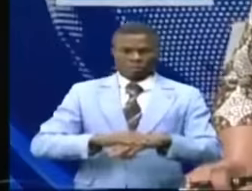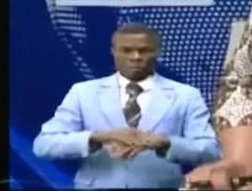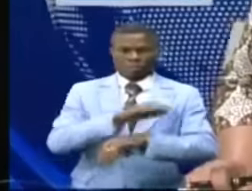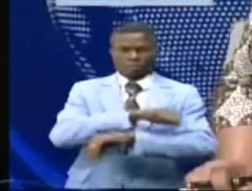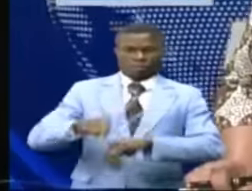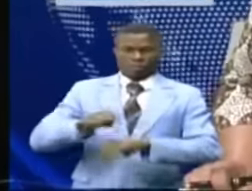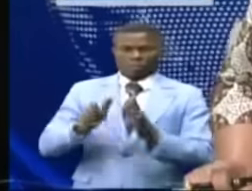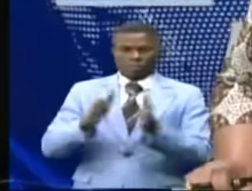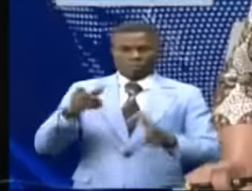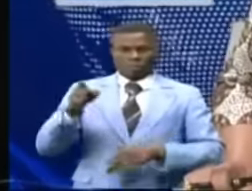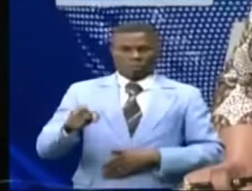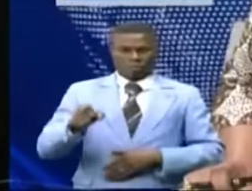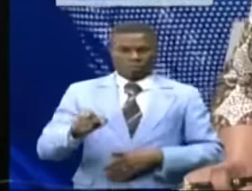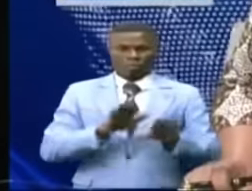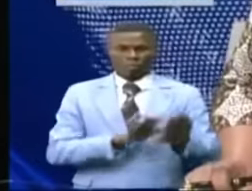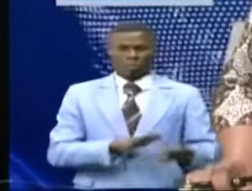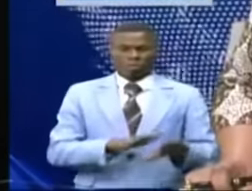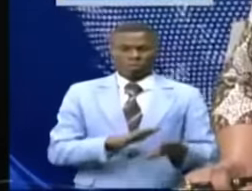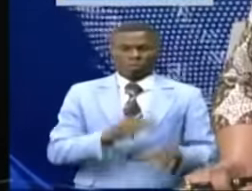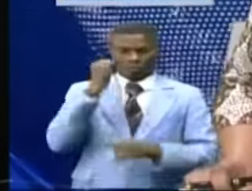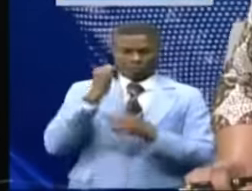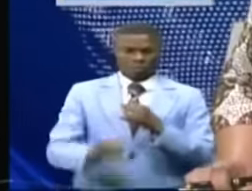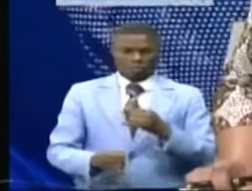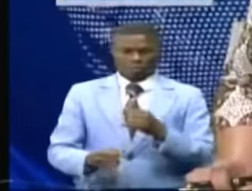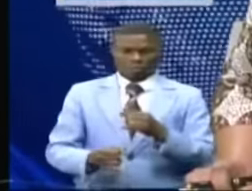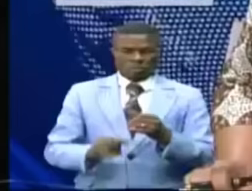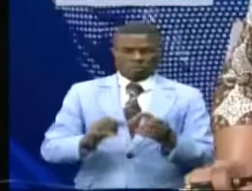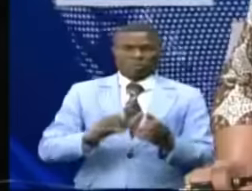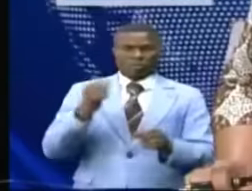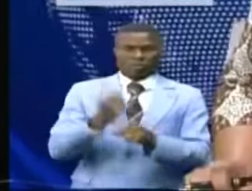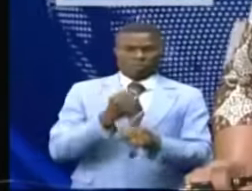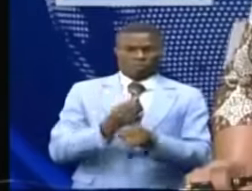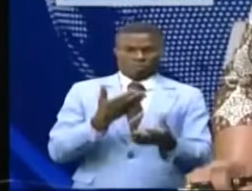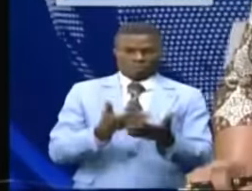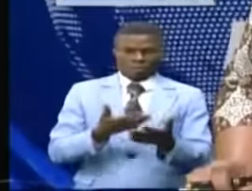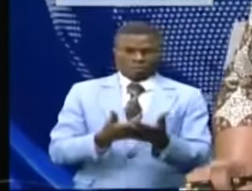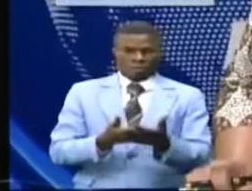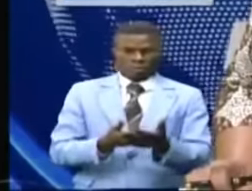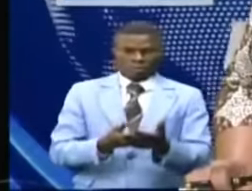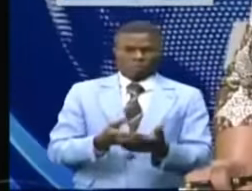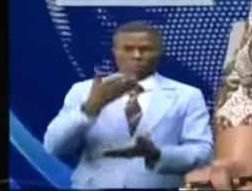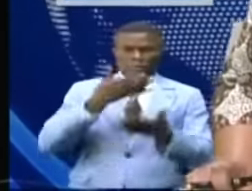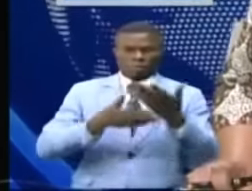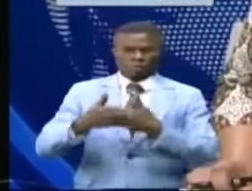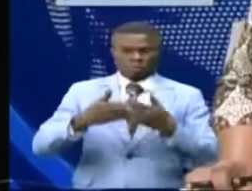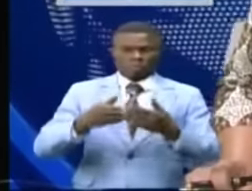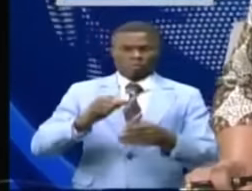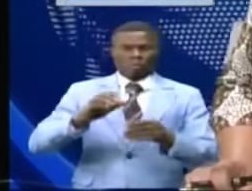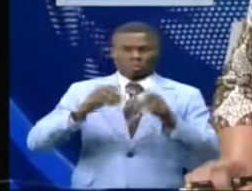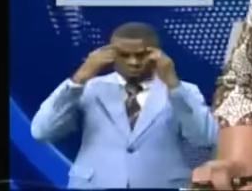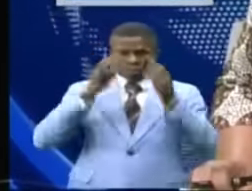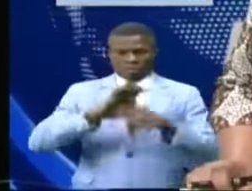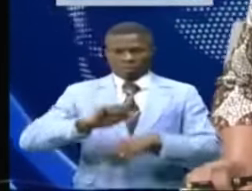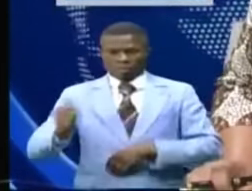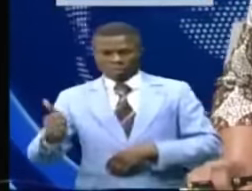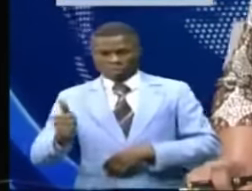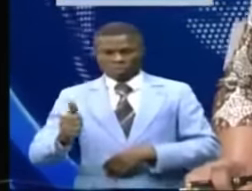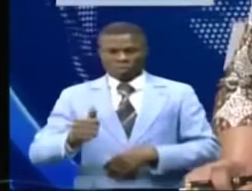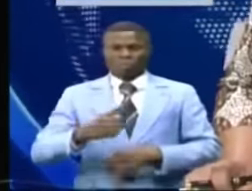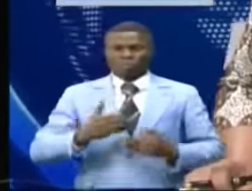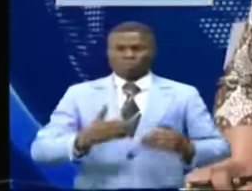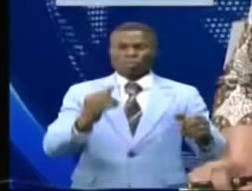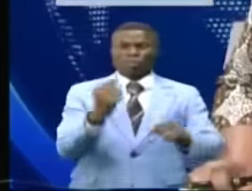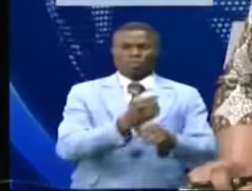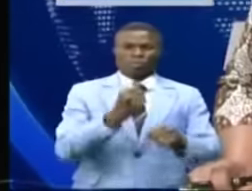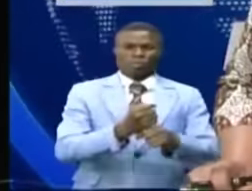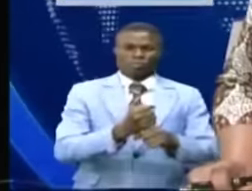direction générale. En attendant la finalisation de ce processus, des mesures transitoires ont été prises afin d'assurer le fonctionnement